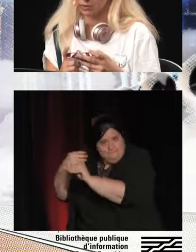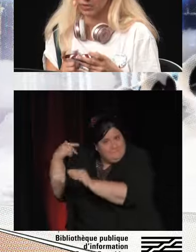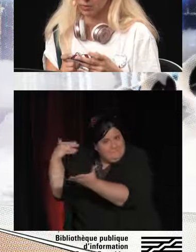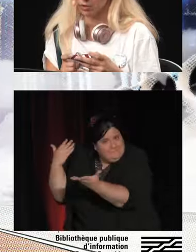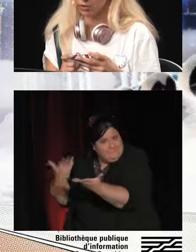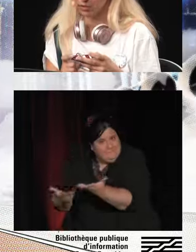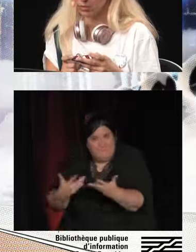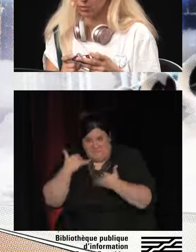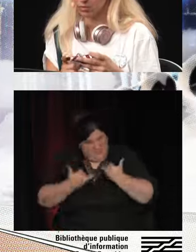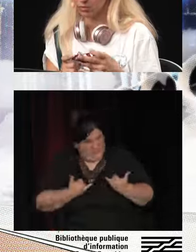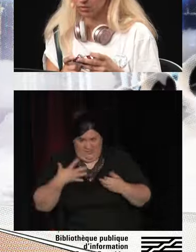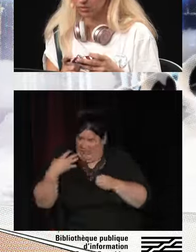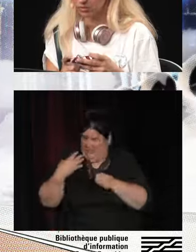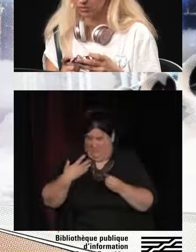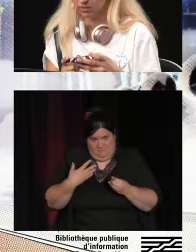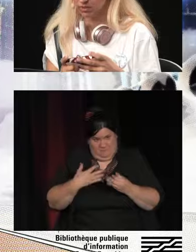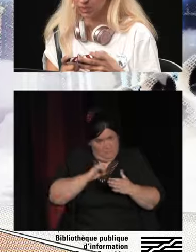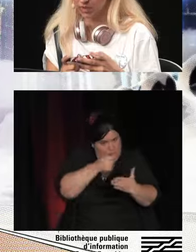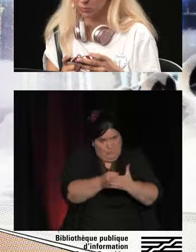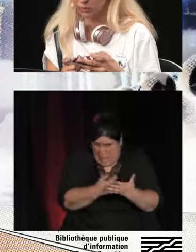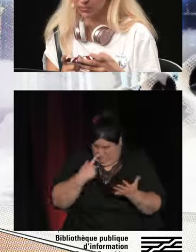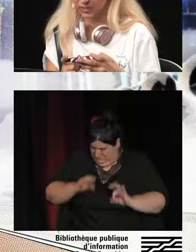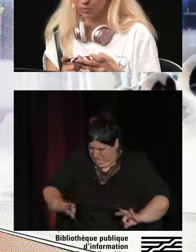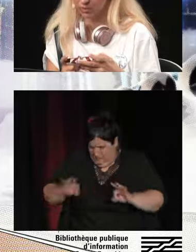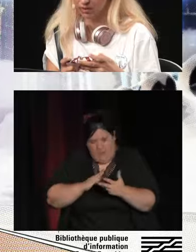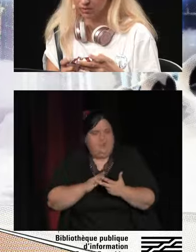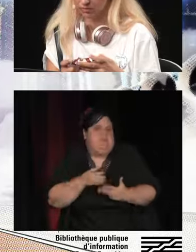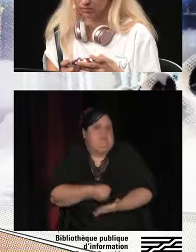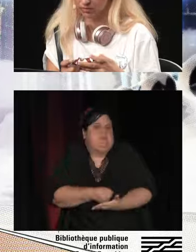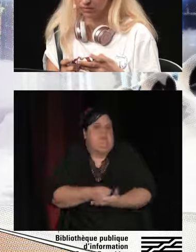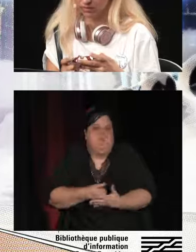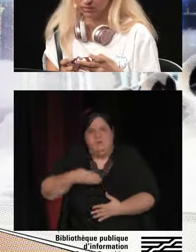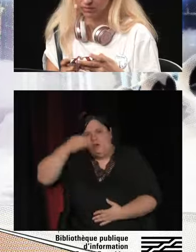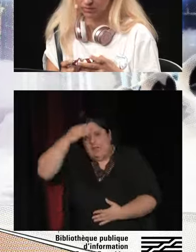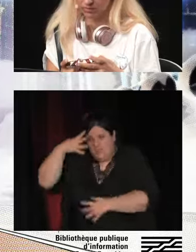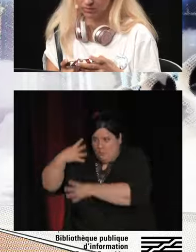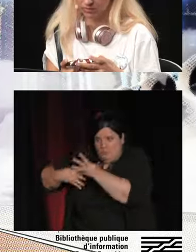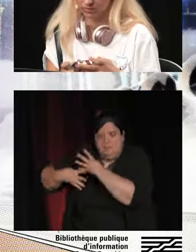Non mais si on finit aucun jeu, c'est la lose un peu. On va quand même au moins finir Super Mario.